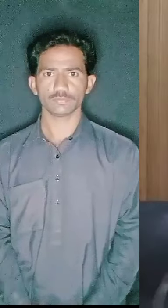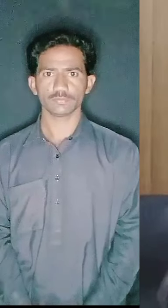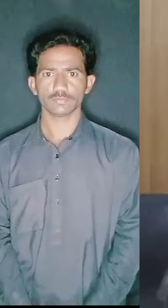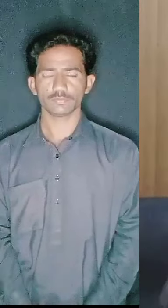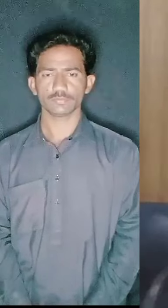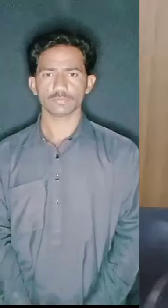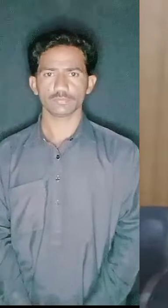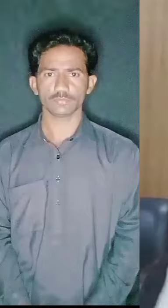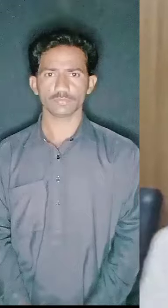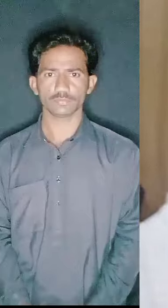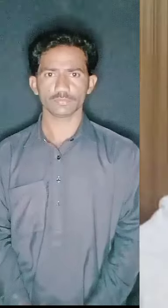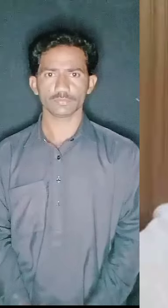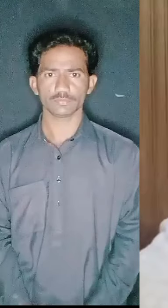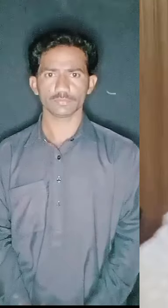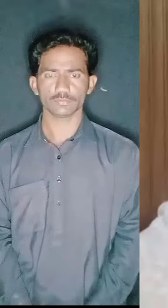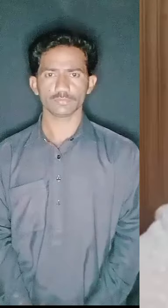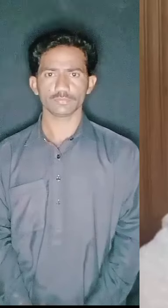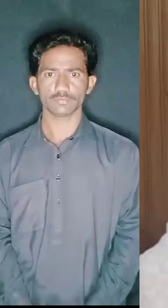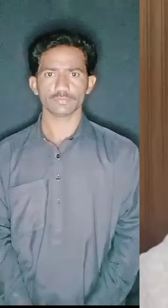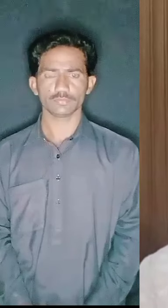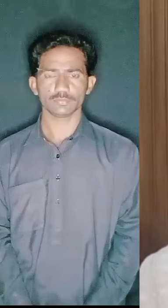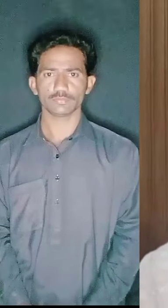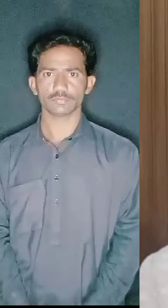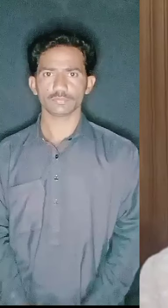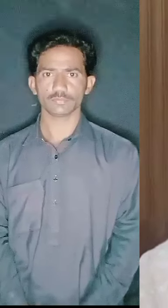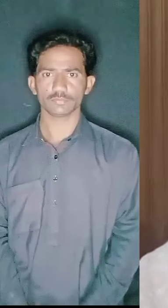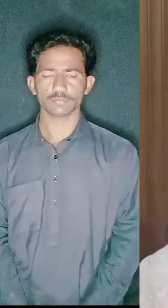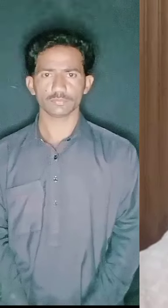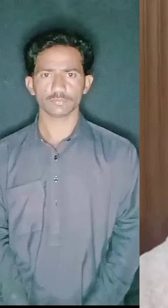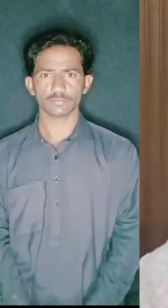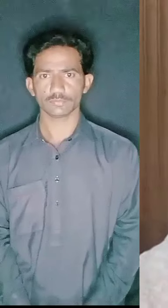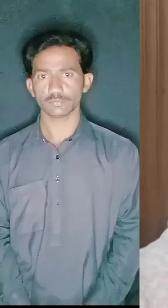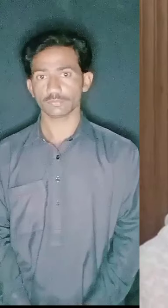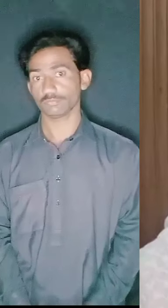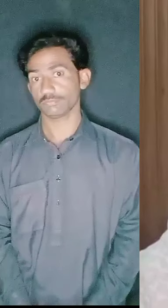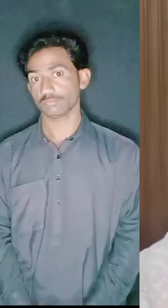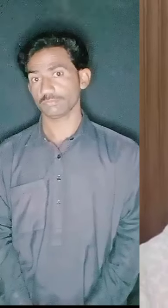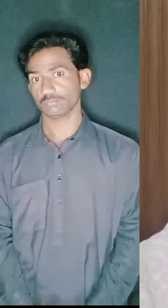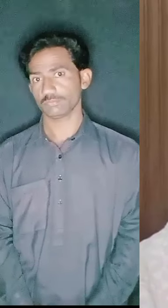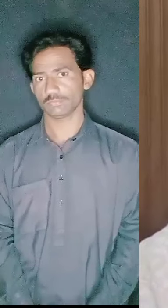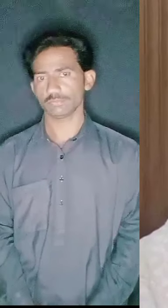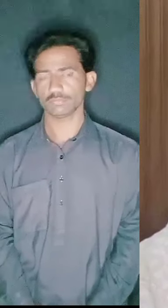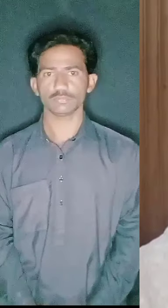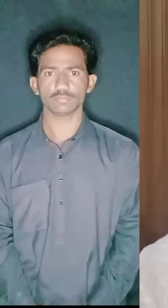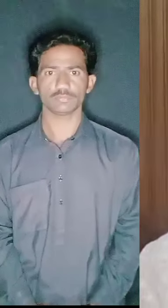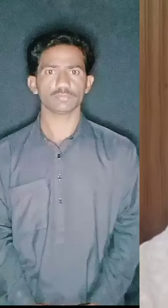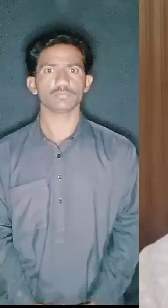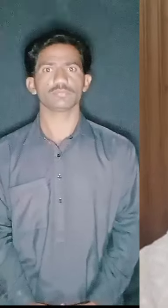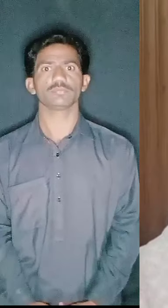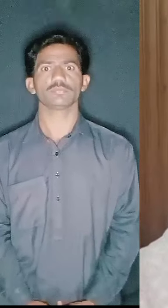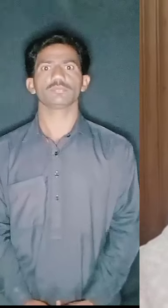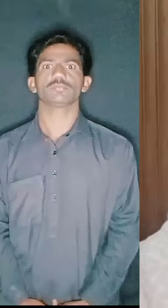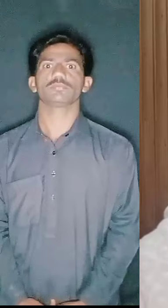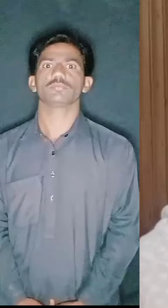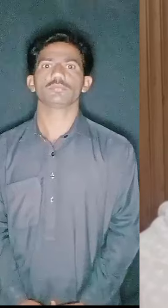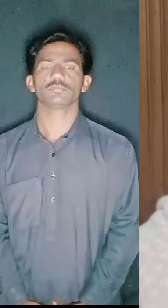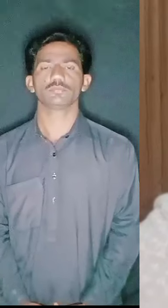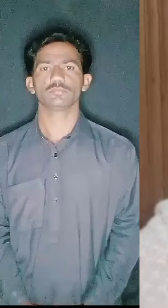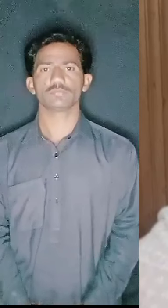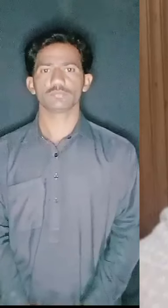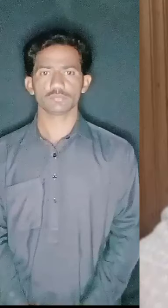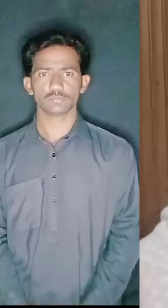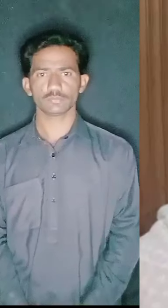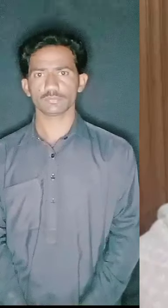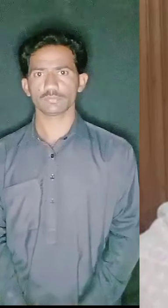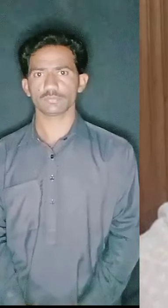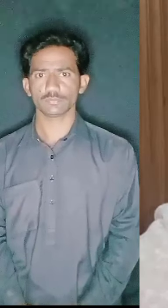शोहर ख़त्म हुआ है वो आपको ब्यूटी पार्लर ही लेने आ रहा था जी। तो यही प्लान था, आपने इसको बोला था उस लड़के, क्या नाम है जिस लड़के के साथ आपका